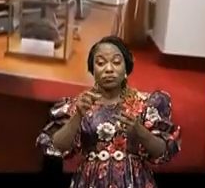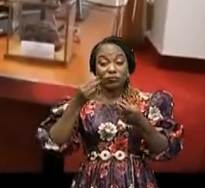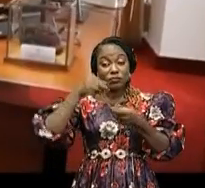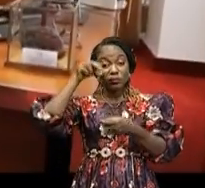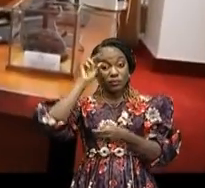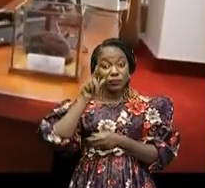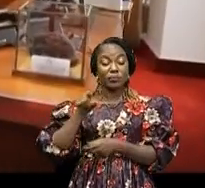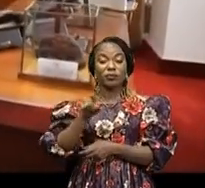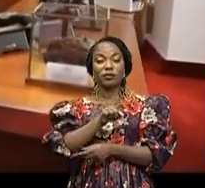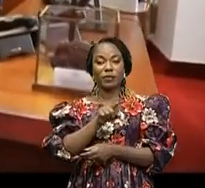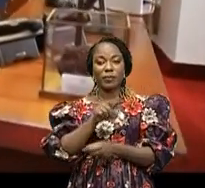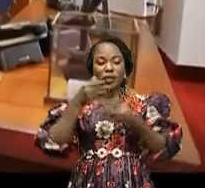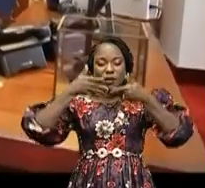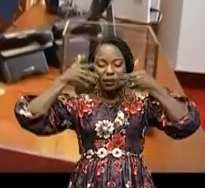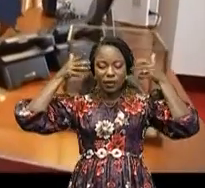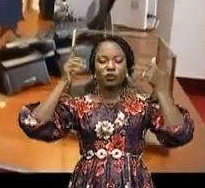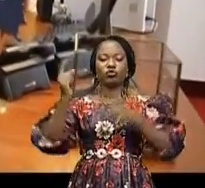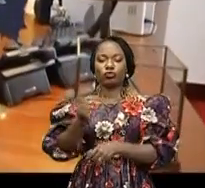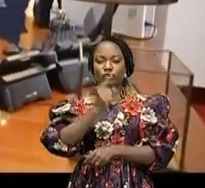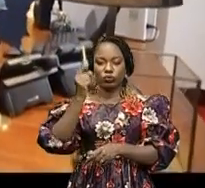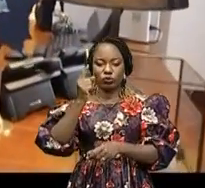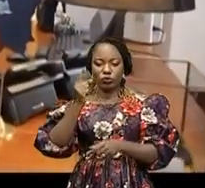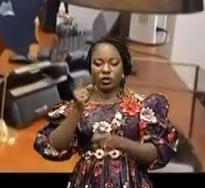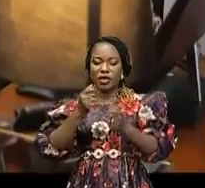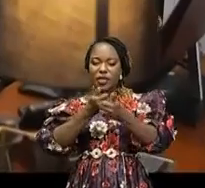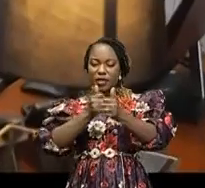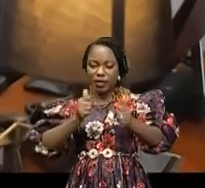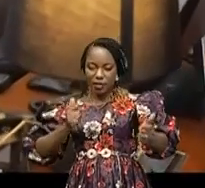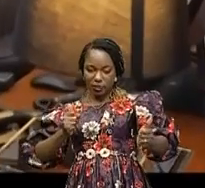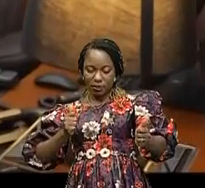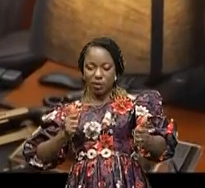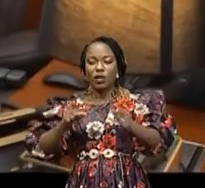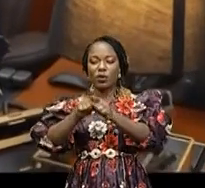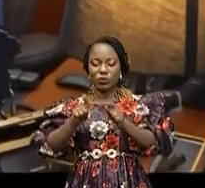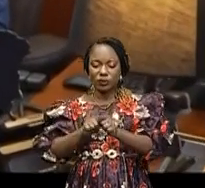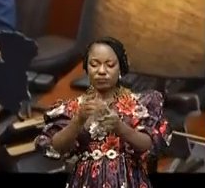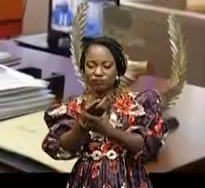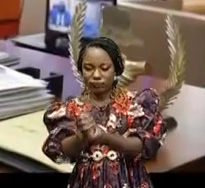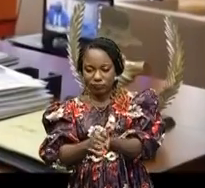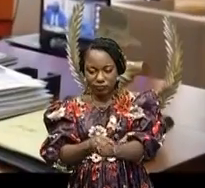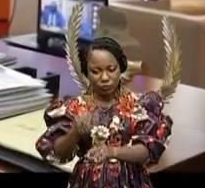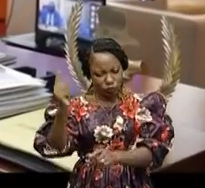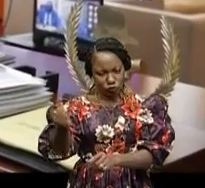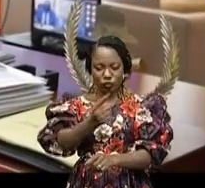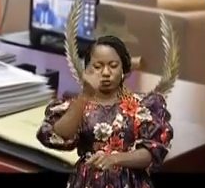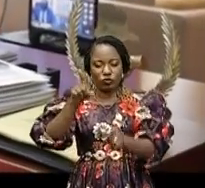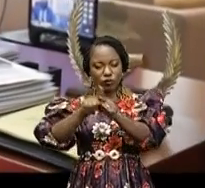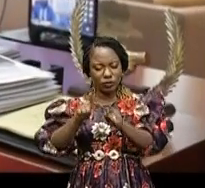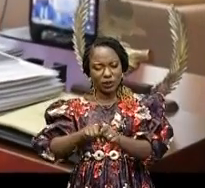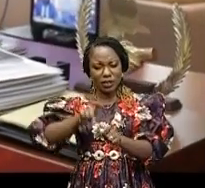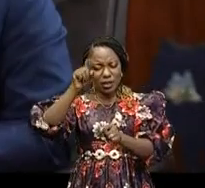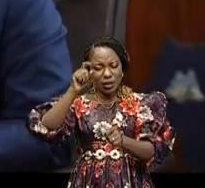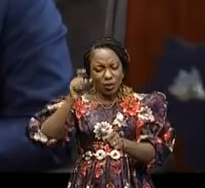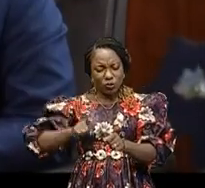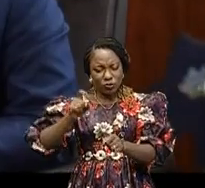vigilante, à porter le masque, à observer la distanciation sociale, à se laver les mains et à se faire vacciner